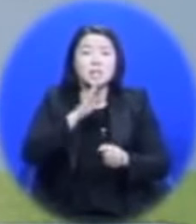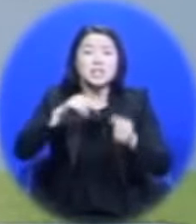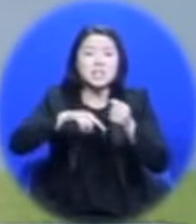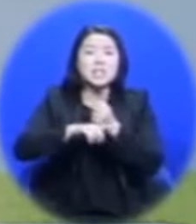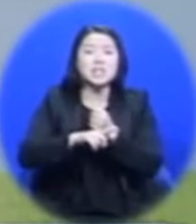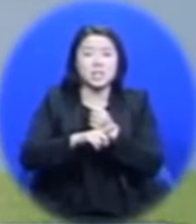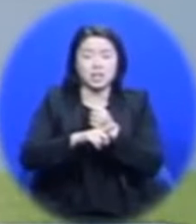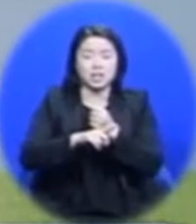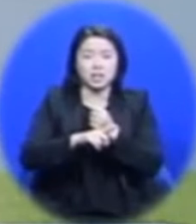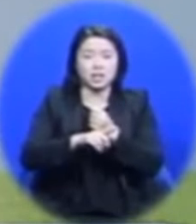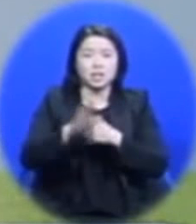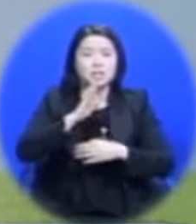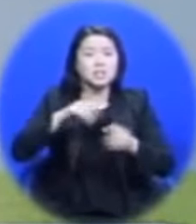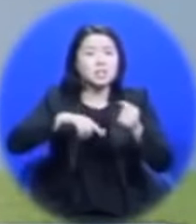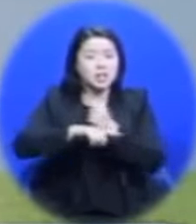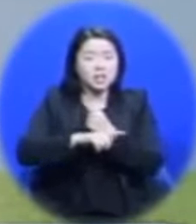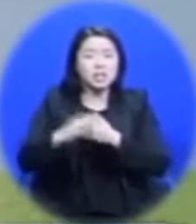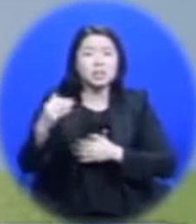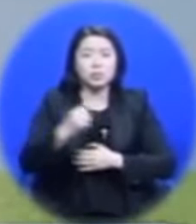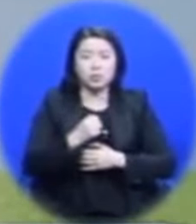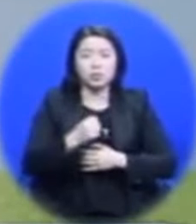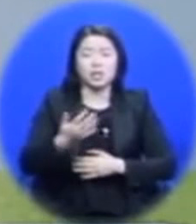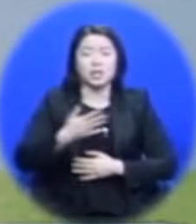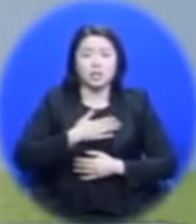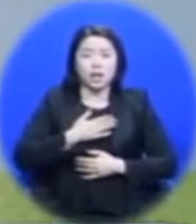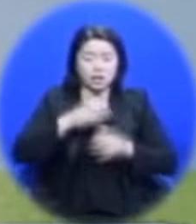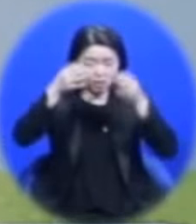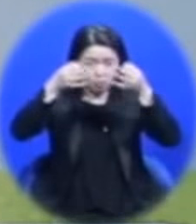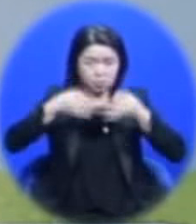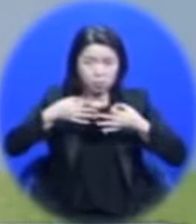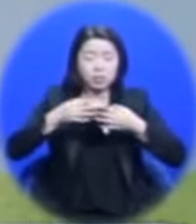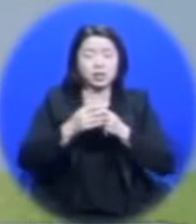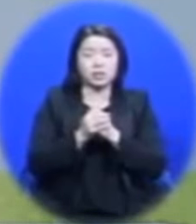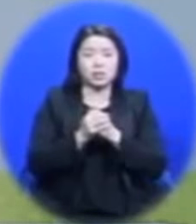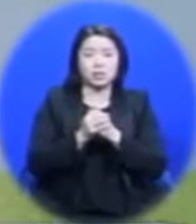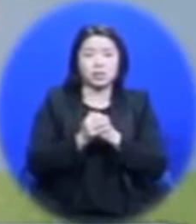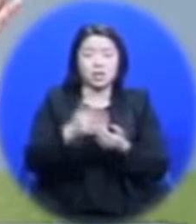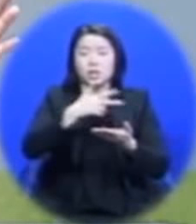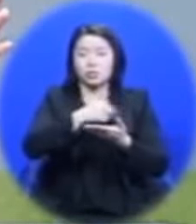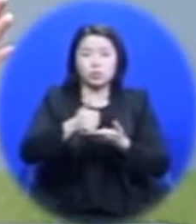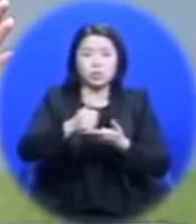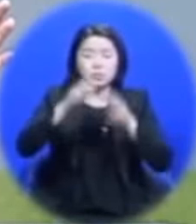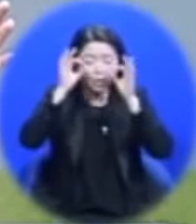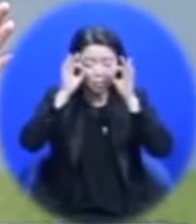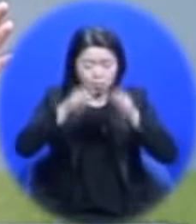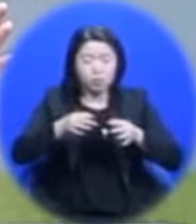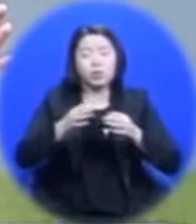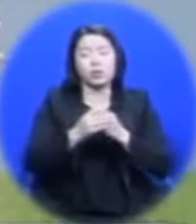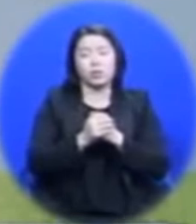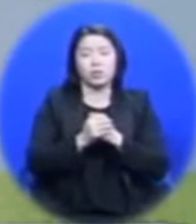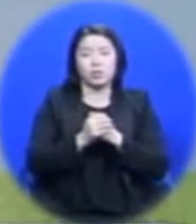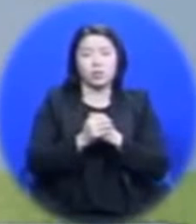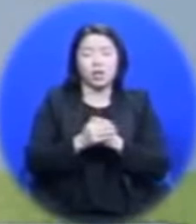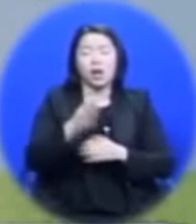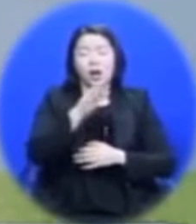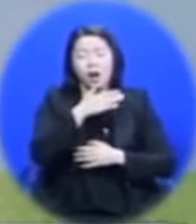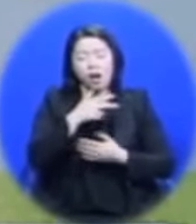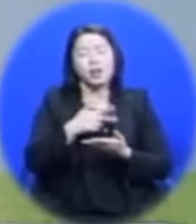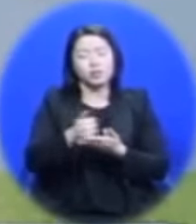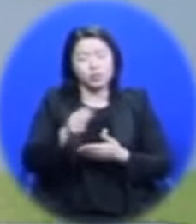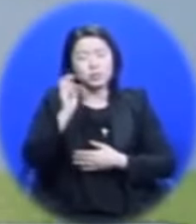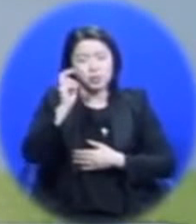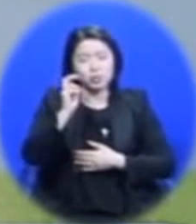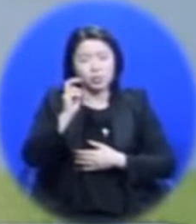진리예요, 진리. 진리로 나를 보면 주님이 보여요. 아,